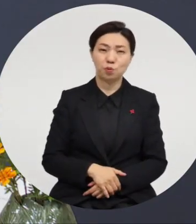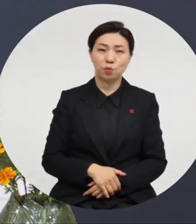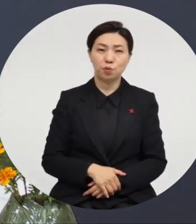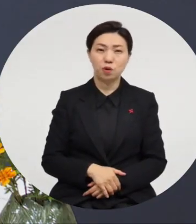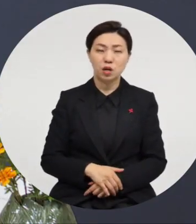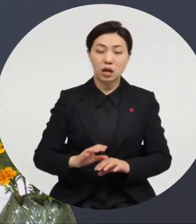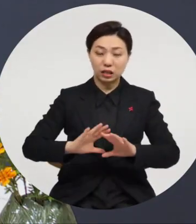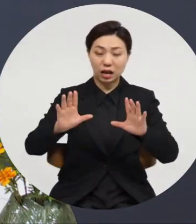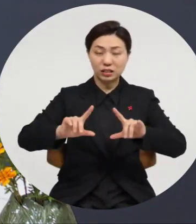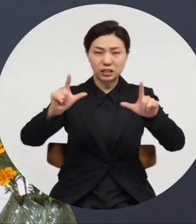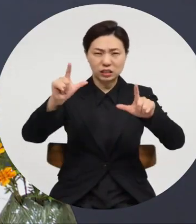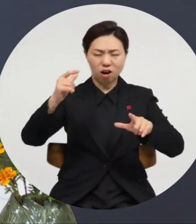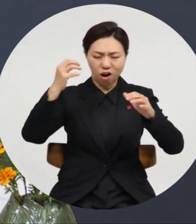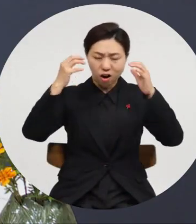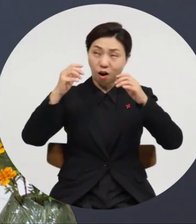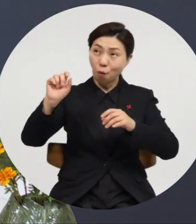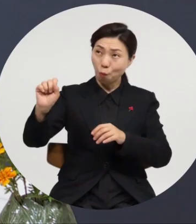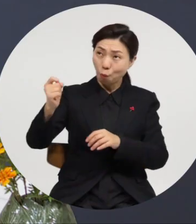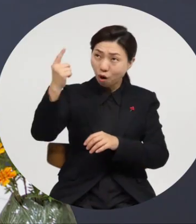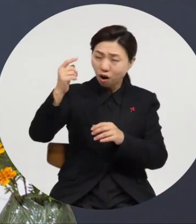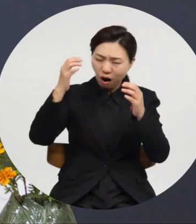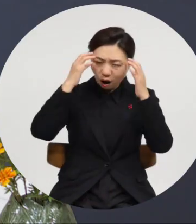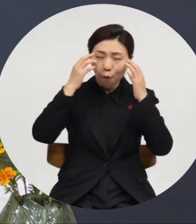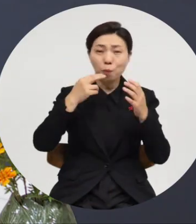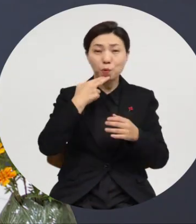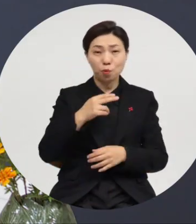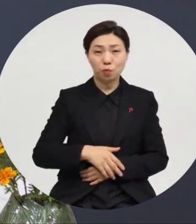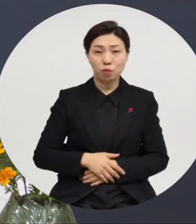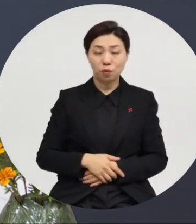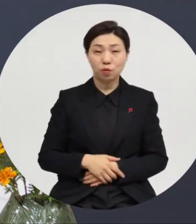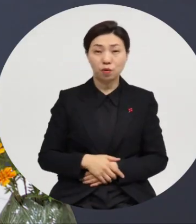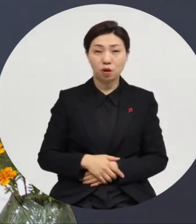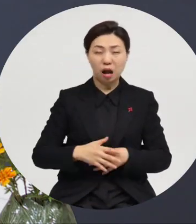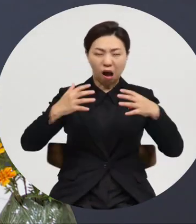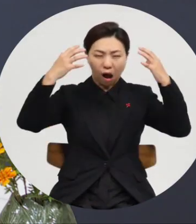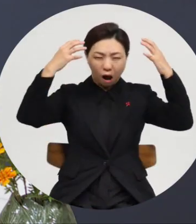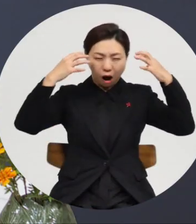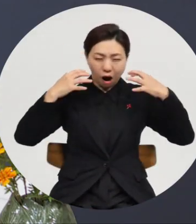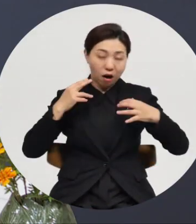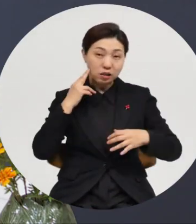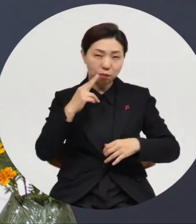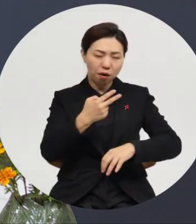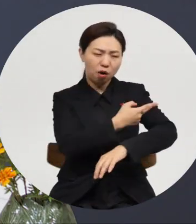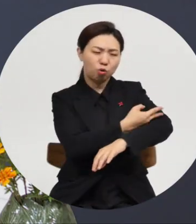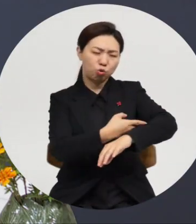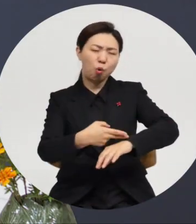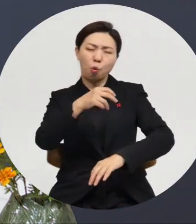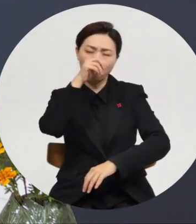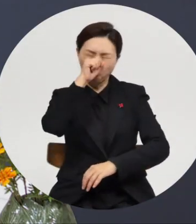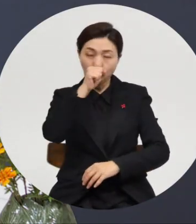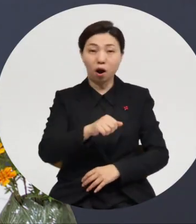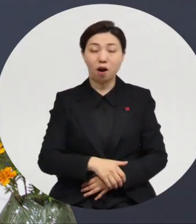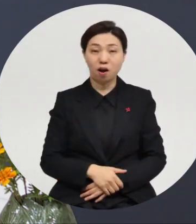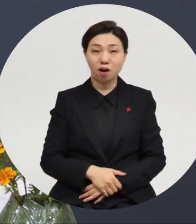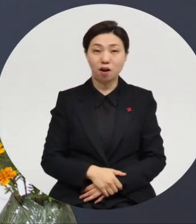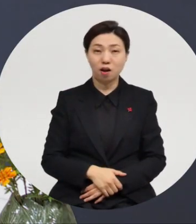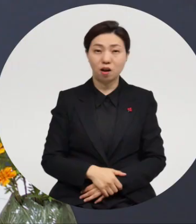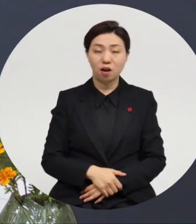내가 괴로움이 없다. 날씨에 괴로움이 없다. 날씨가 더우면 수영하기 좋은 날이죠.